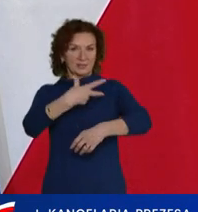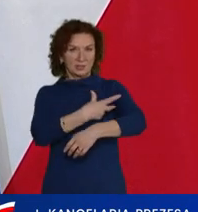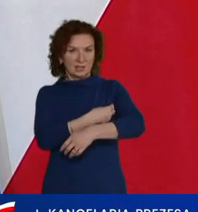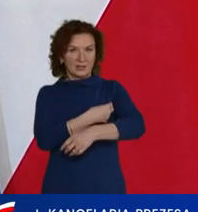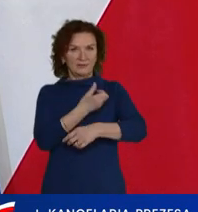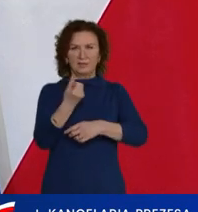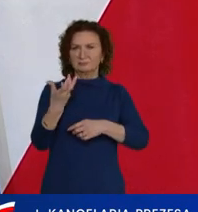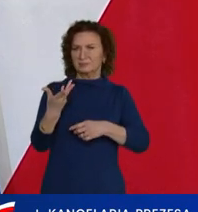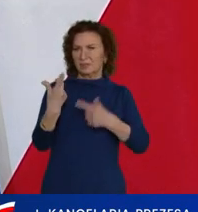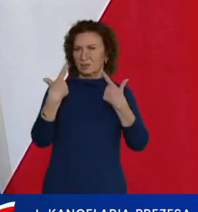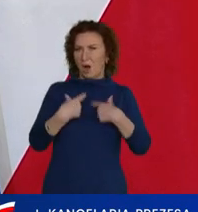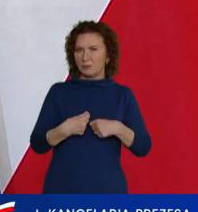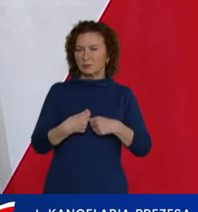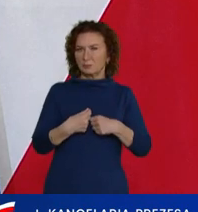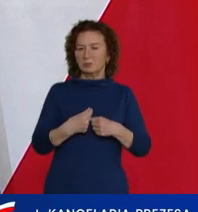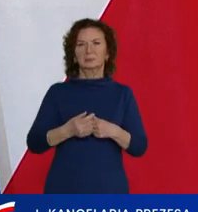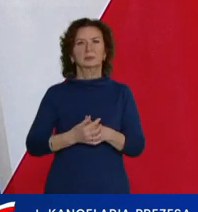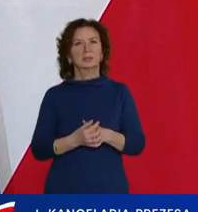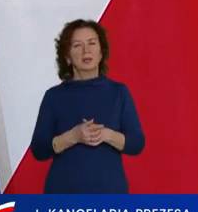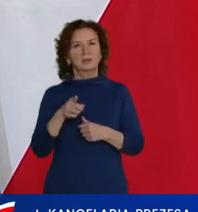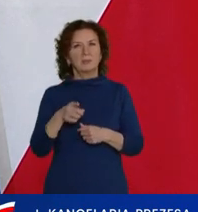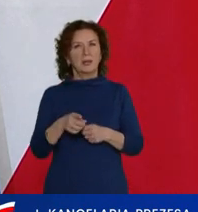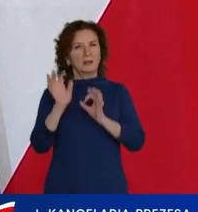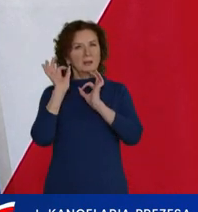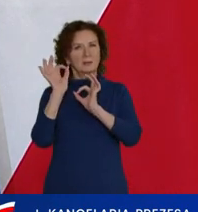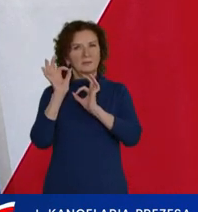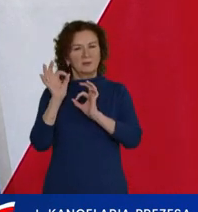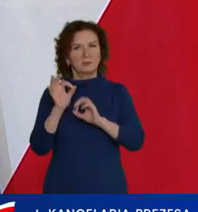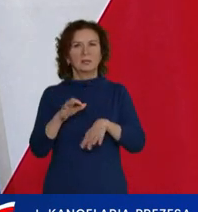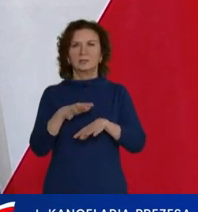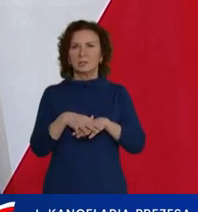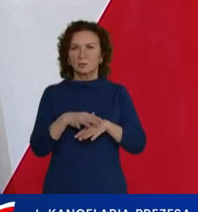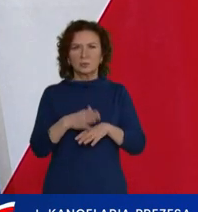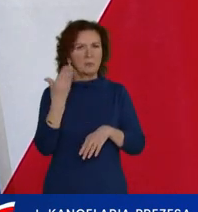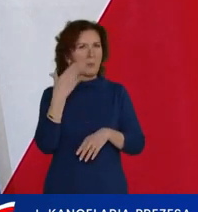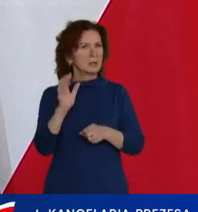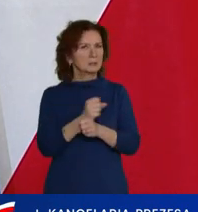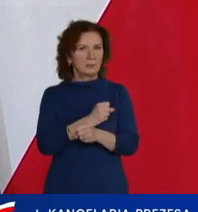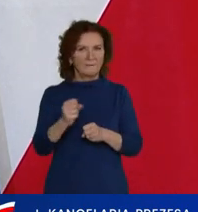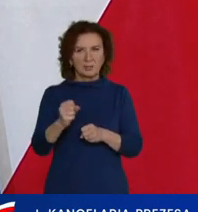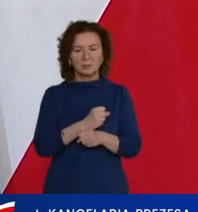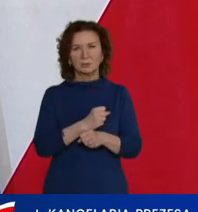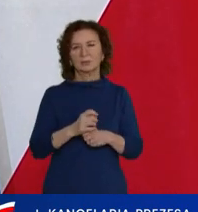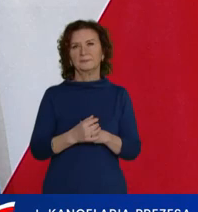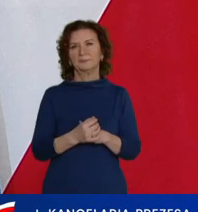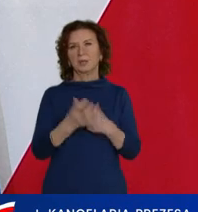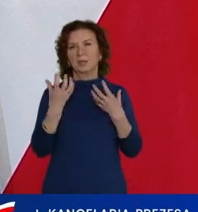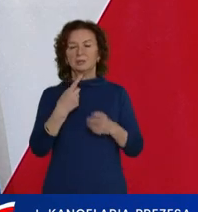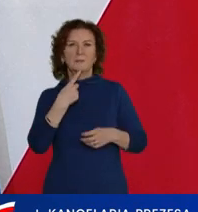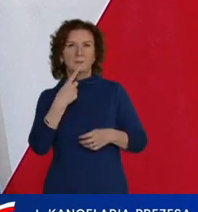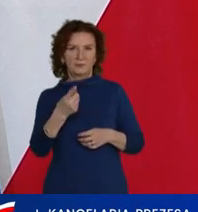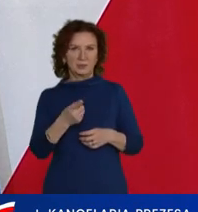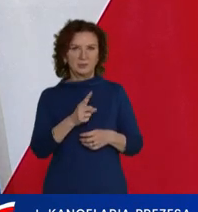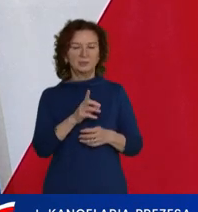kolejnych szczepieniach, podaniach. My te informacje traktujemy bardzo poważnie. Chciałem powiedzieć, że